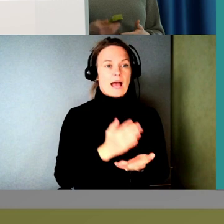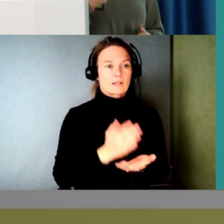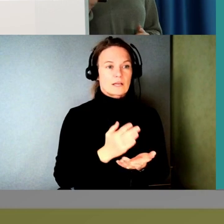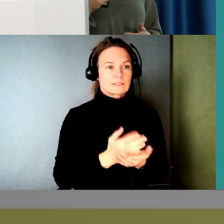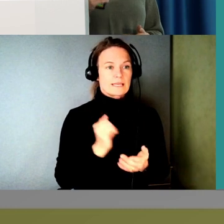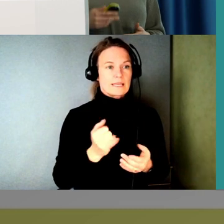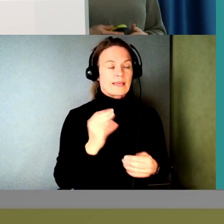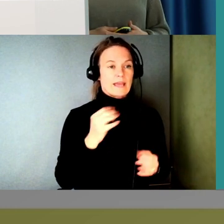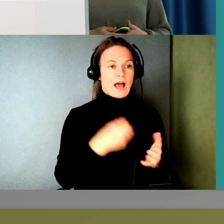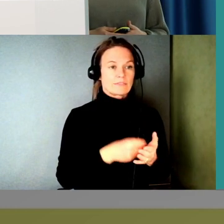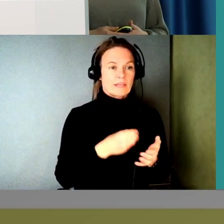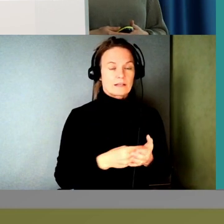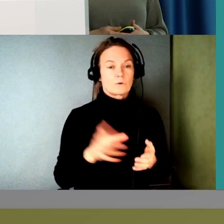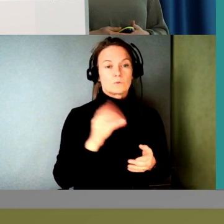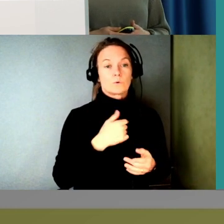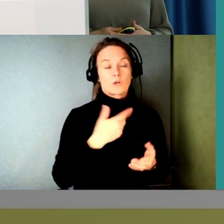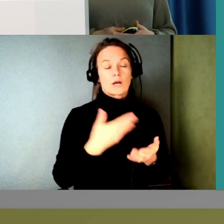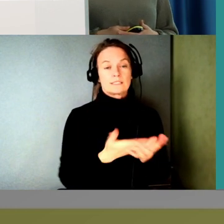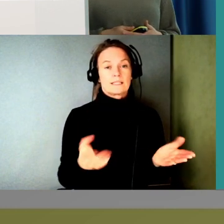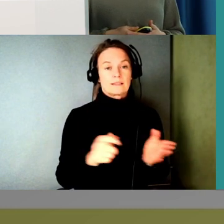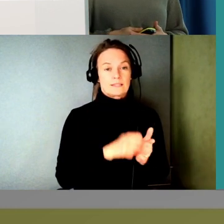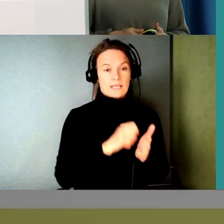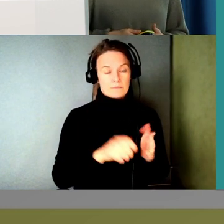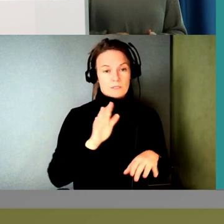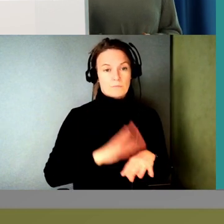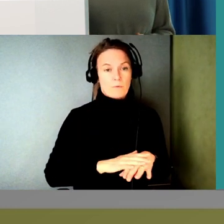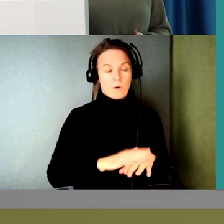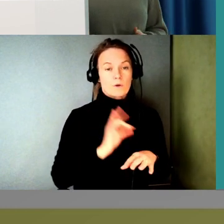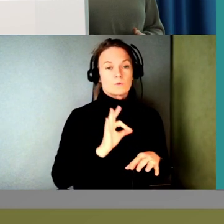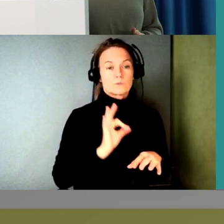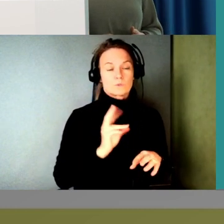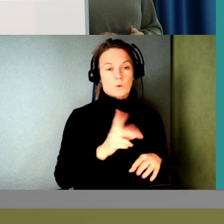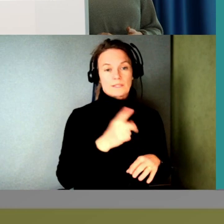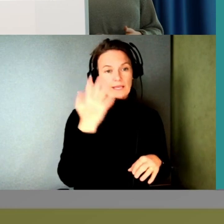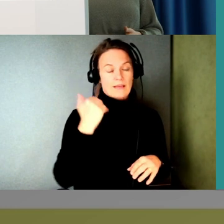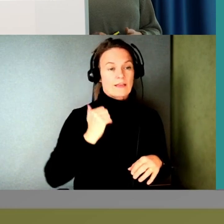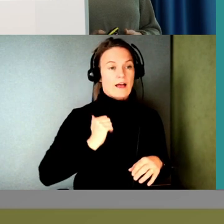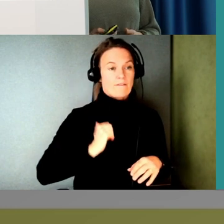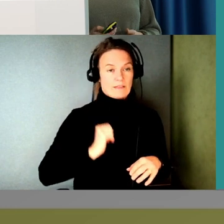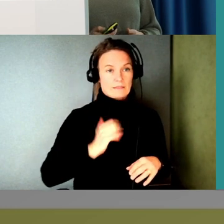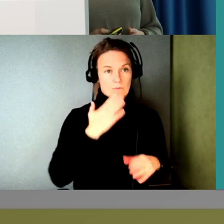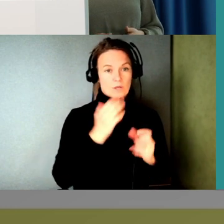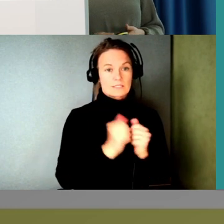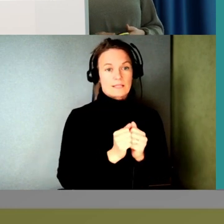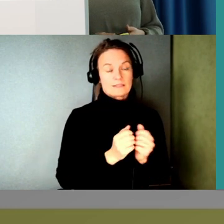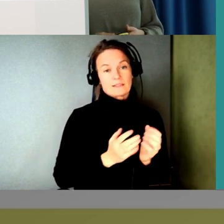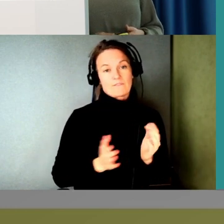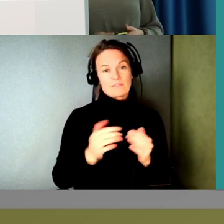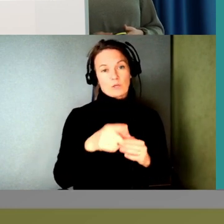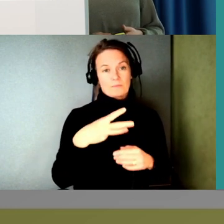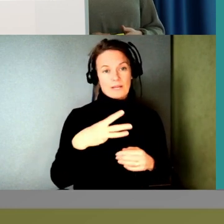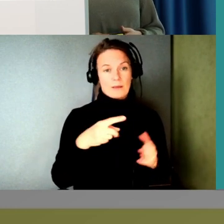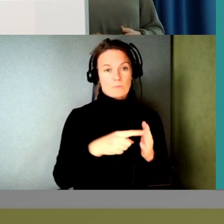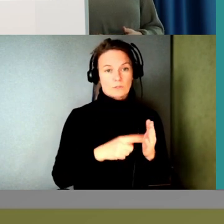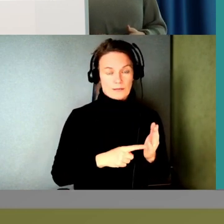formulera det utifrån de här punkterna för att det ska bli begripligt och tillgängligt eh